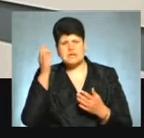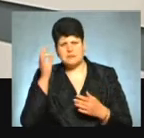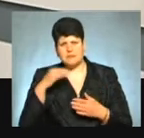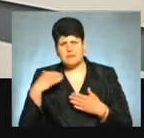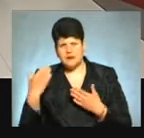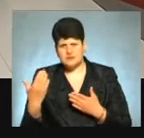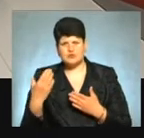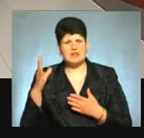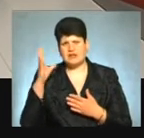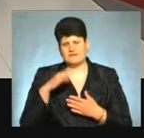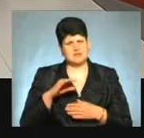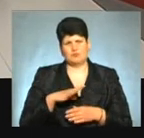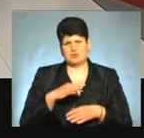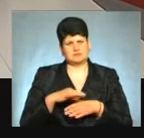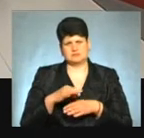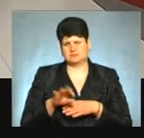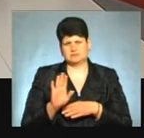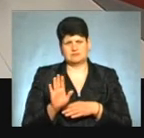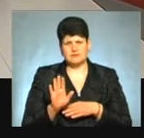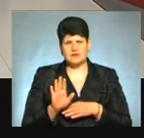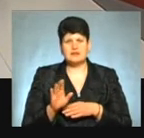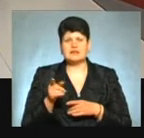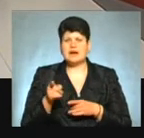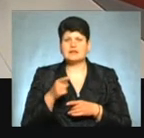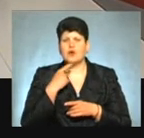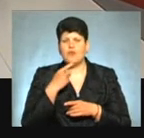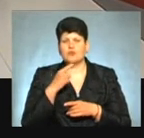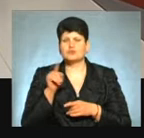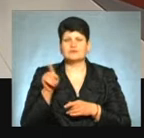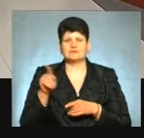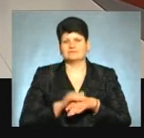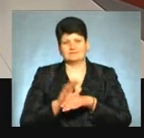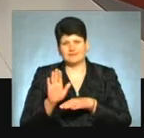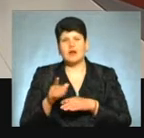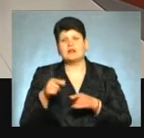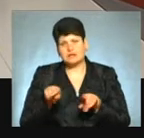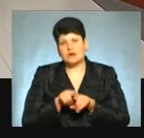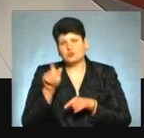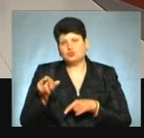сторони далеко не всі були нацистами. Я ні в якому разі не відбілю нацистів, але тим не менше теж люди.